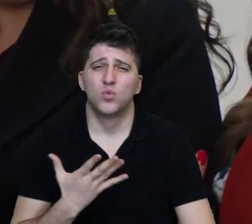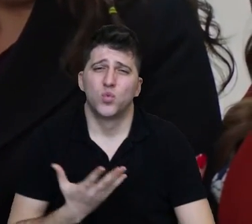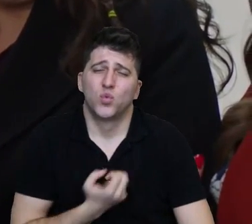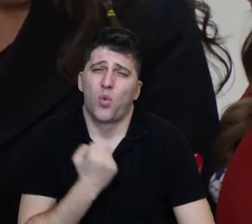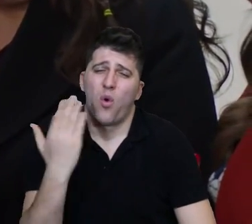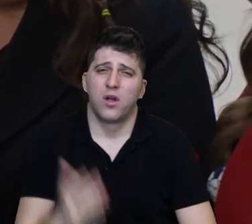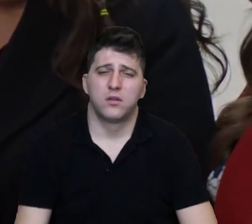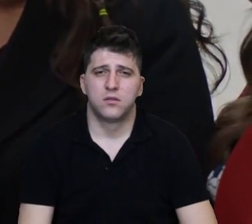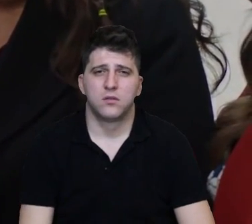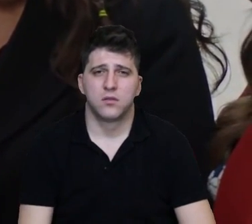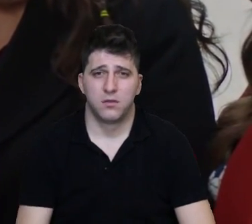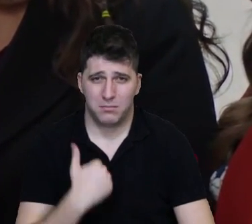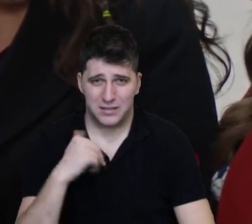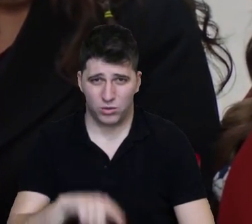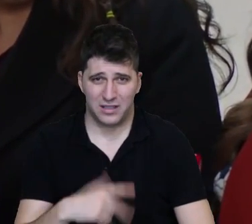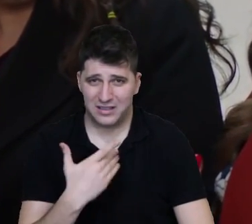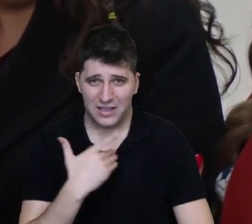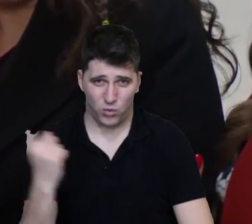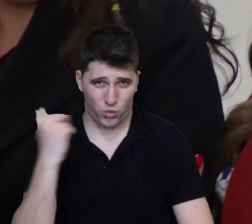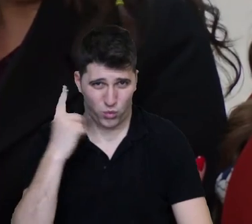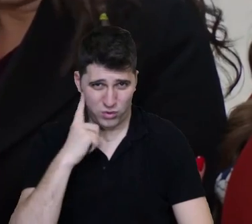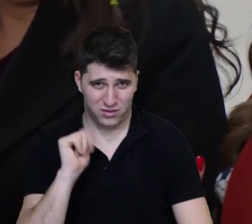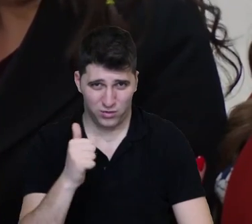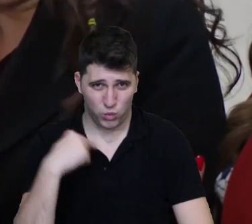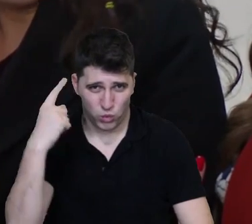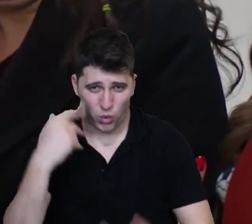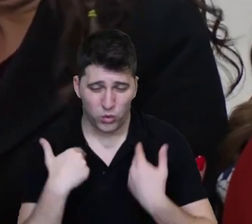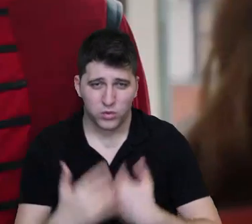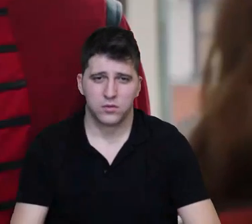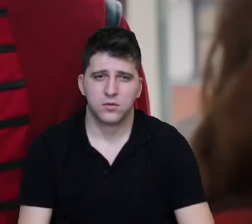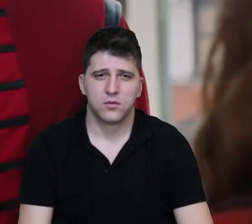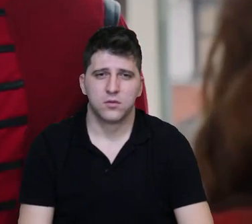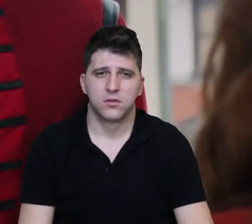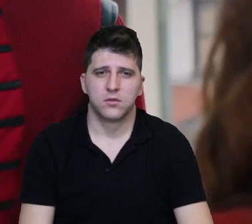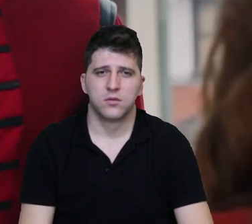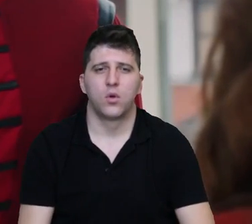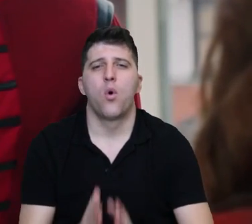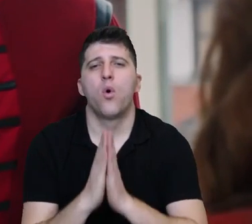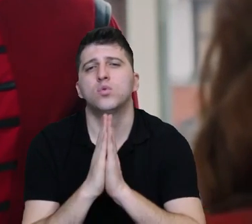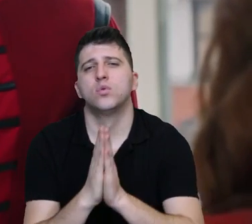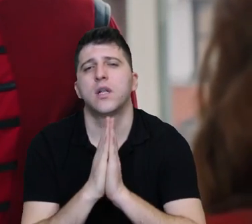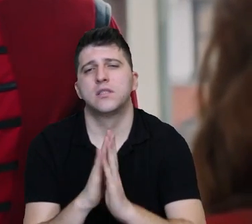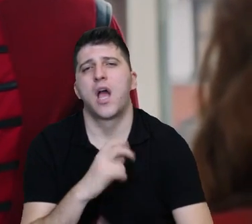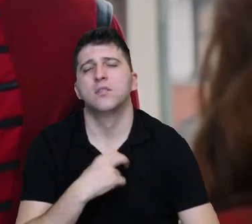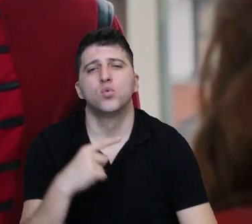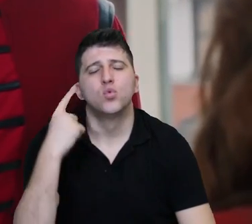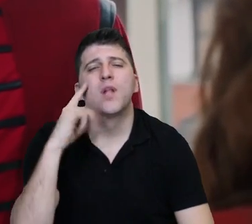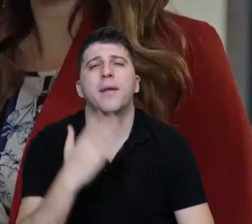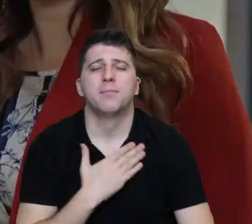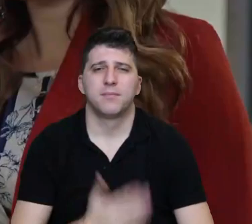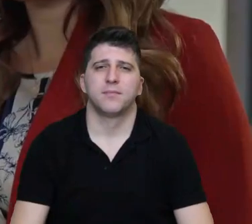dururken. Biz burada neşeli günleri mi çekeceğiz Allah aşkına ya? Özür dileriz, bört içinden